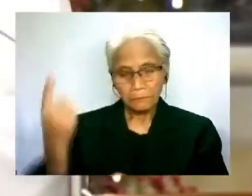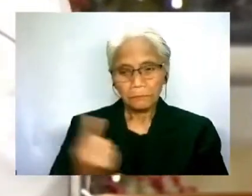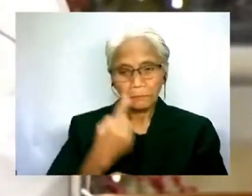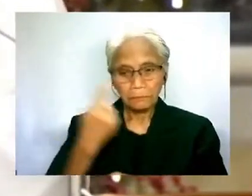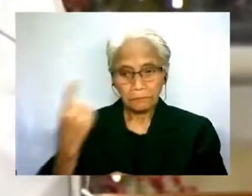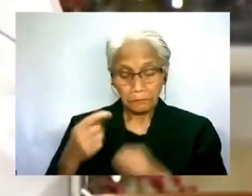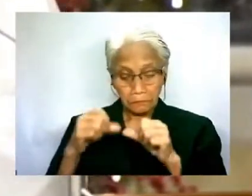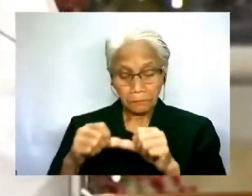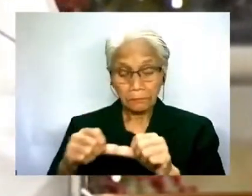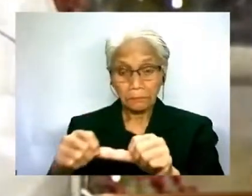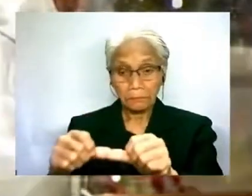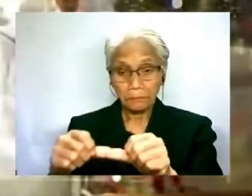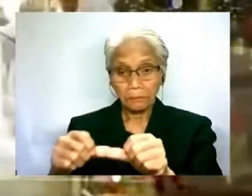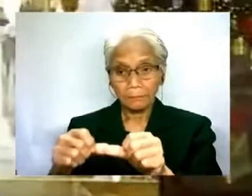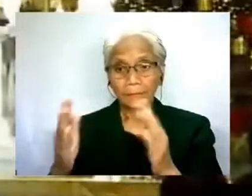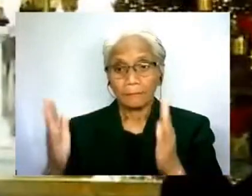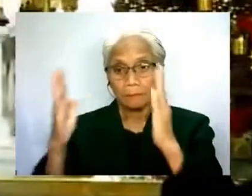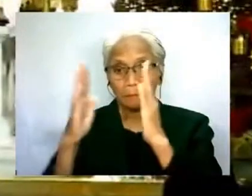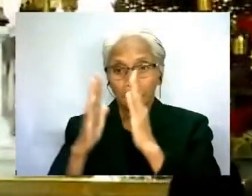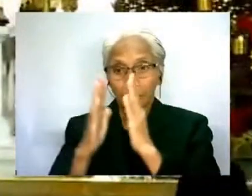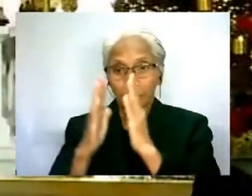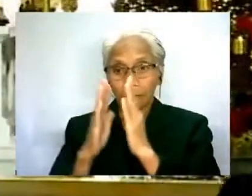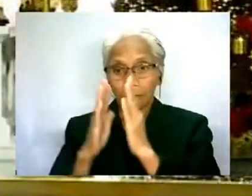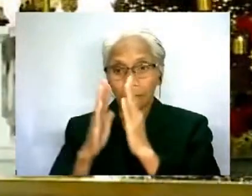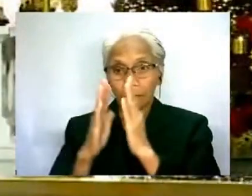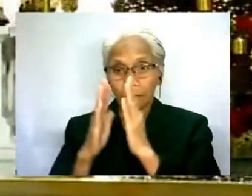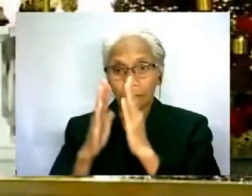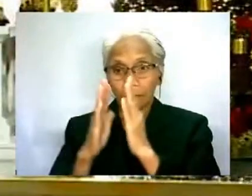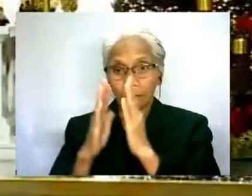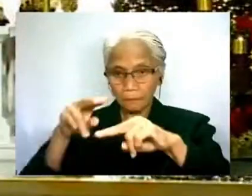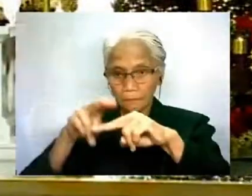hanggan. Amen. Magsiupo ang lahat.